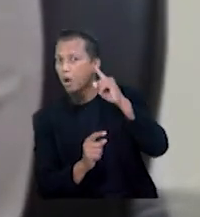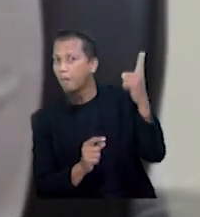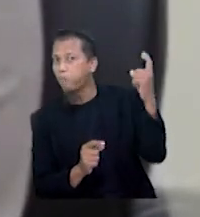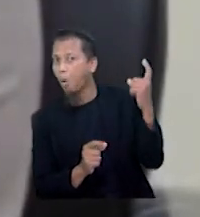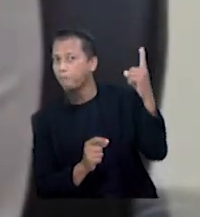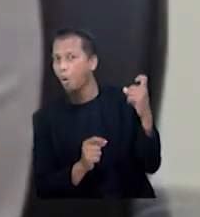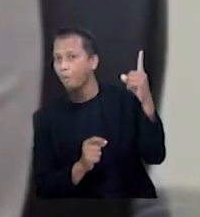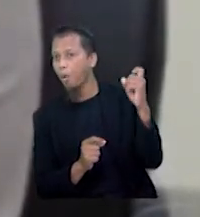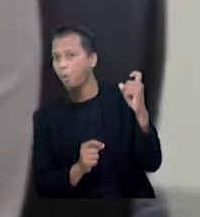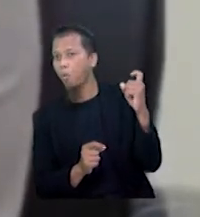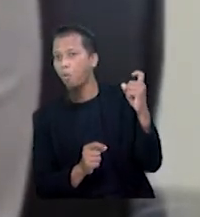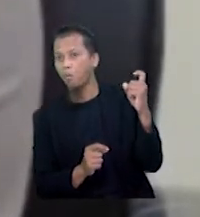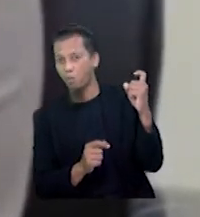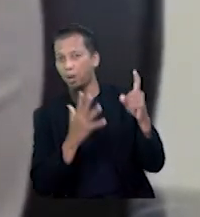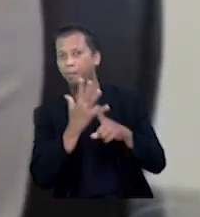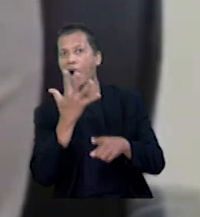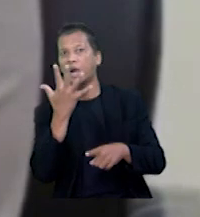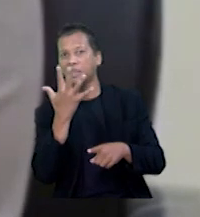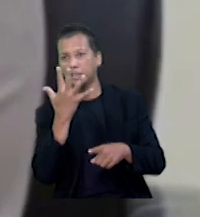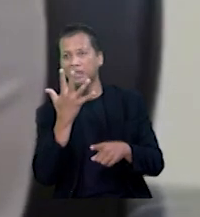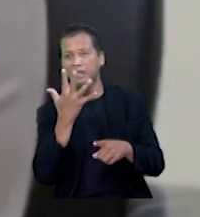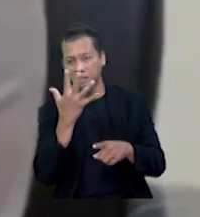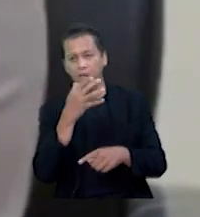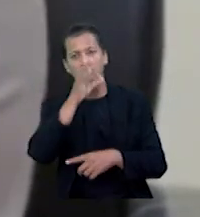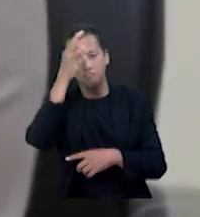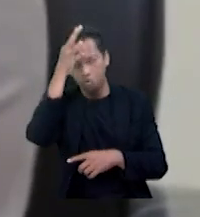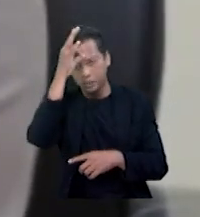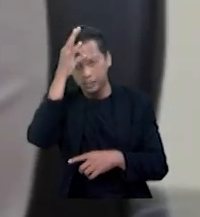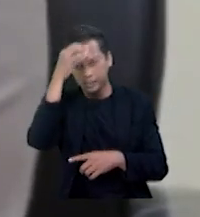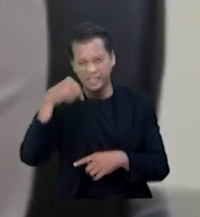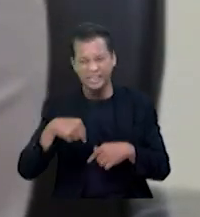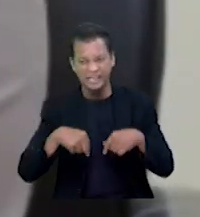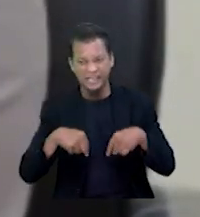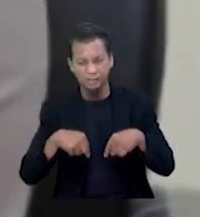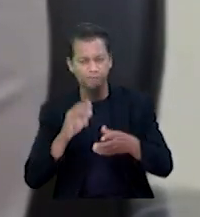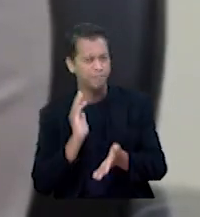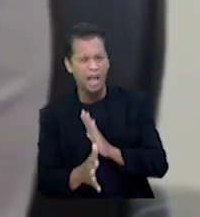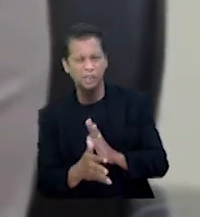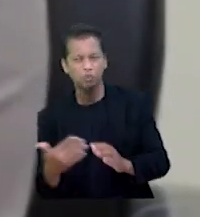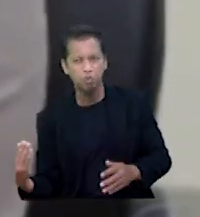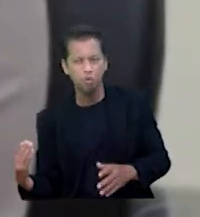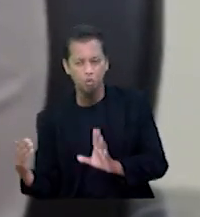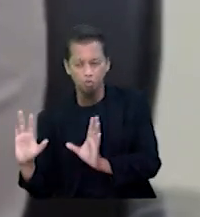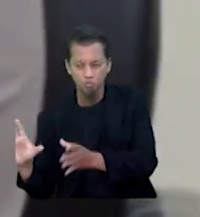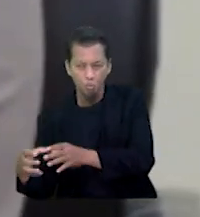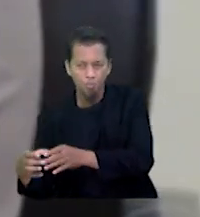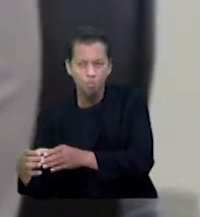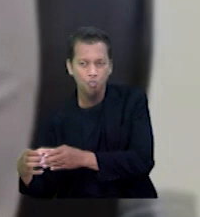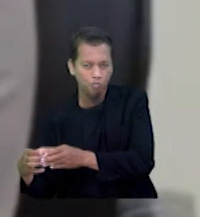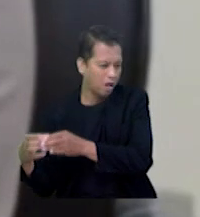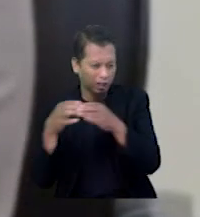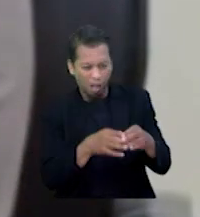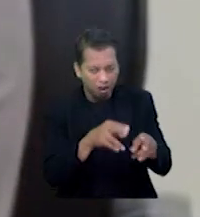Kemudian kita dari pihak Polres segera mengumpulkan pasukan berkondisi dengan teman-teman TNI